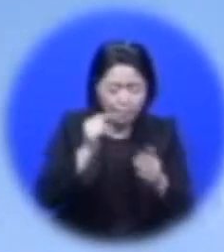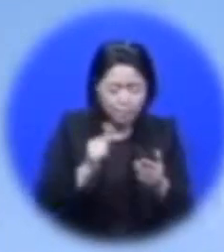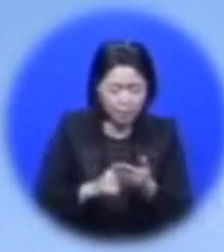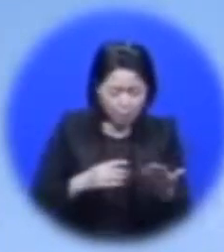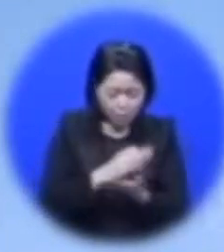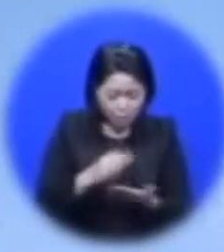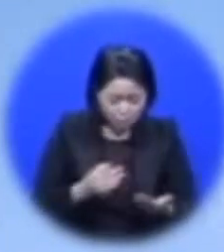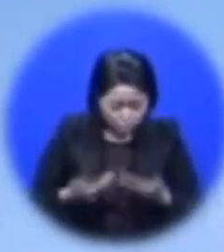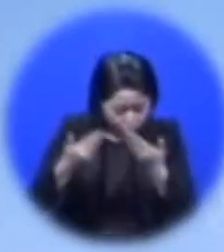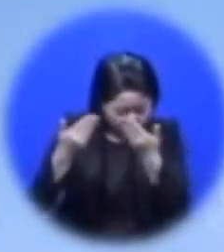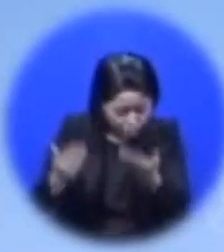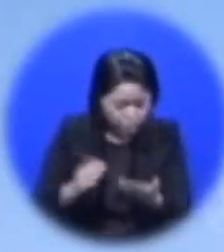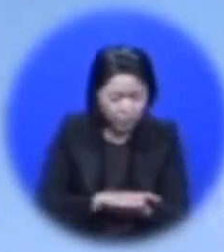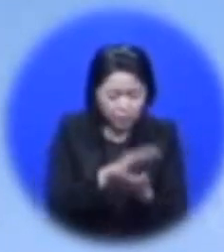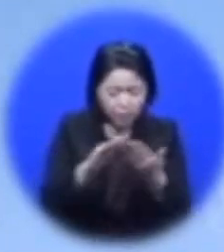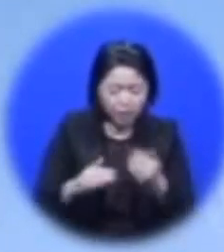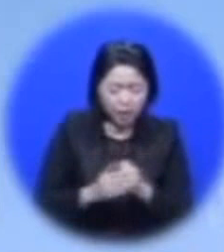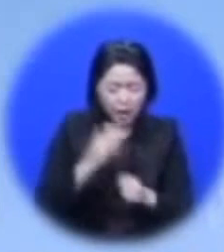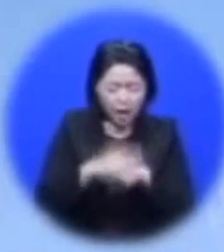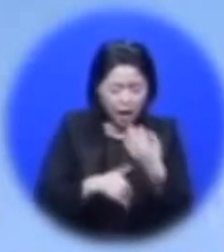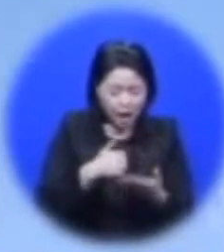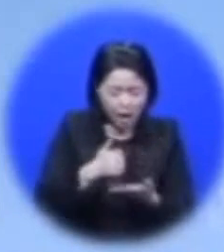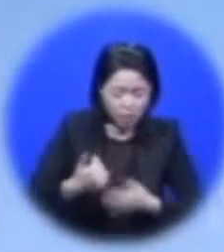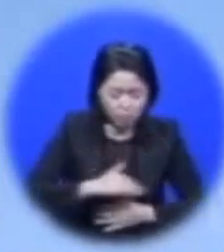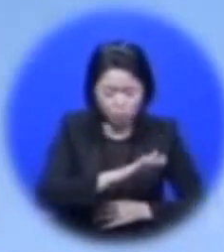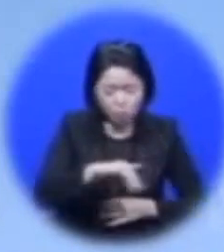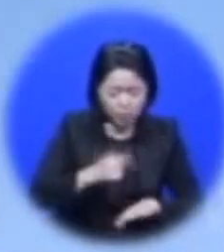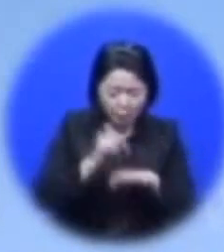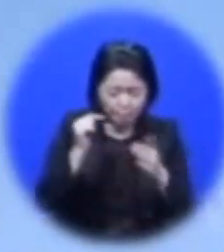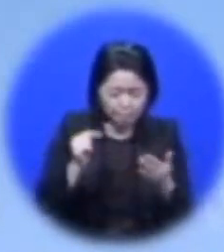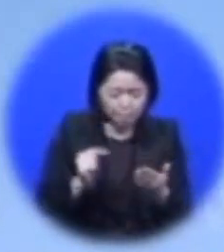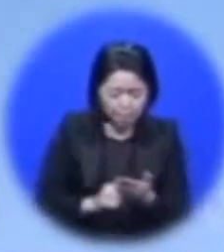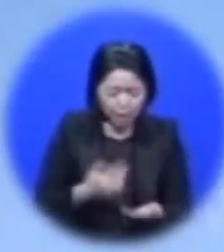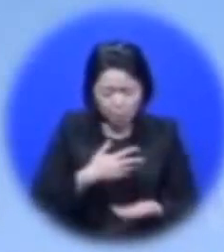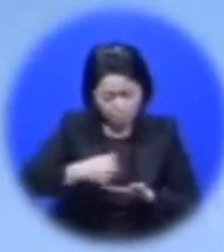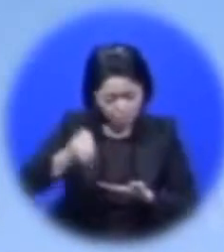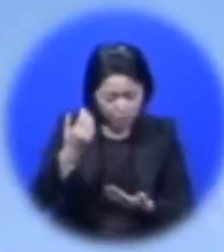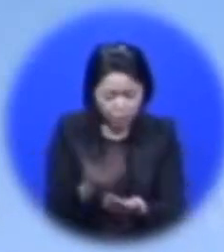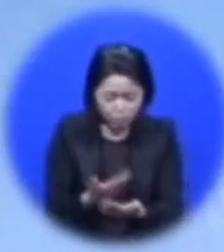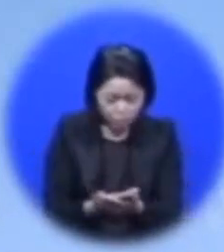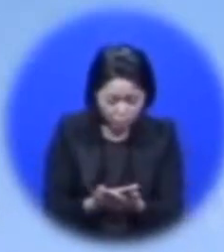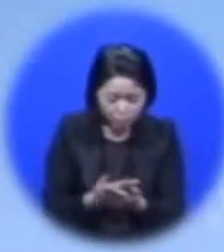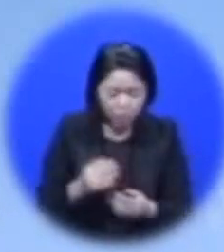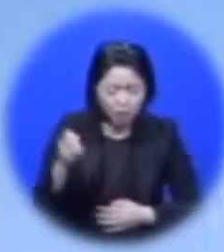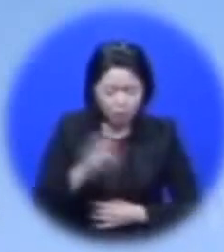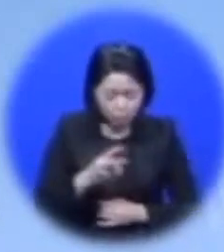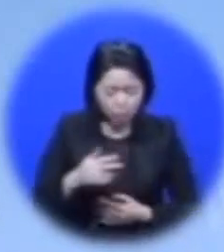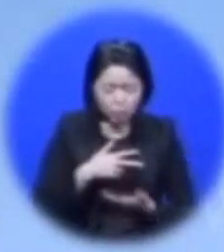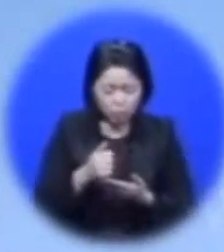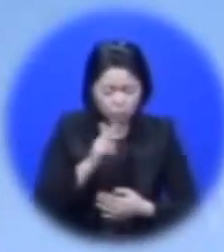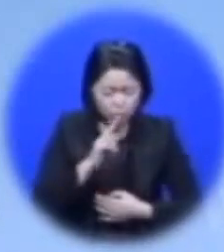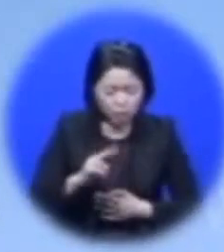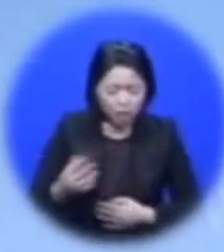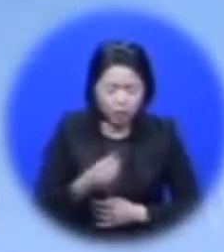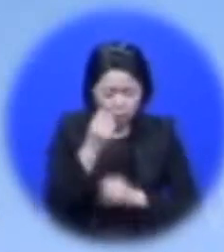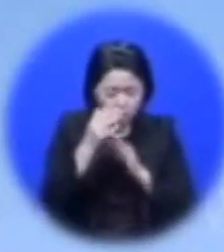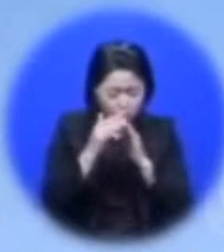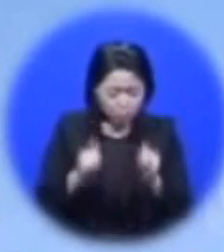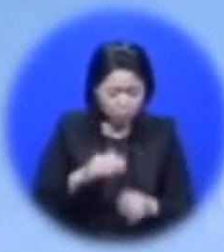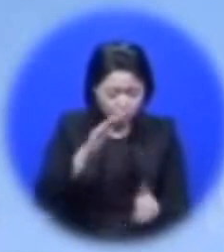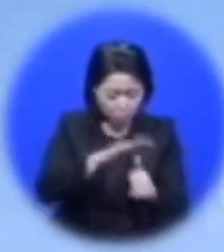헌금을 주님께 올려드립니다. 하나님, 저희들의 마음을 주님 받아주소서. 그리고 주여, 성도들의